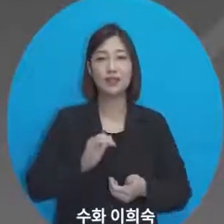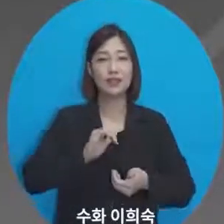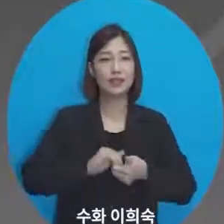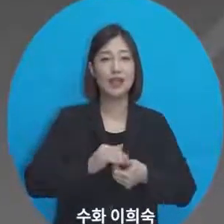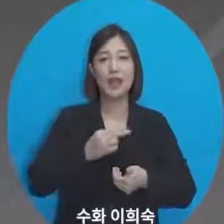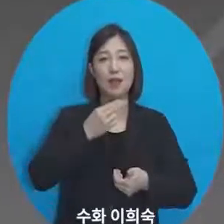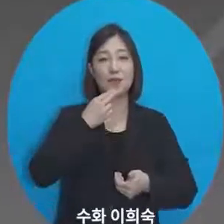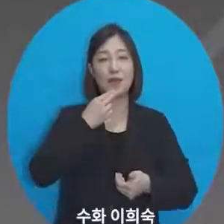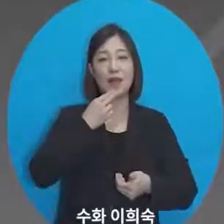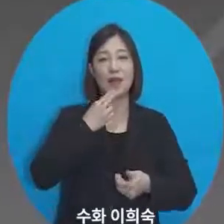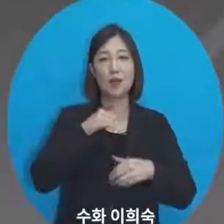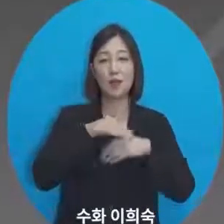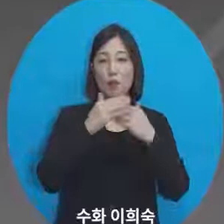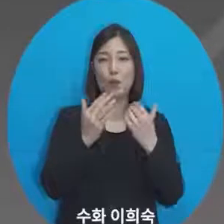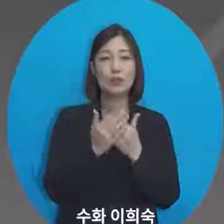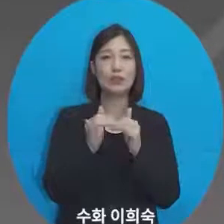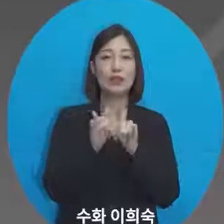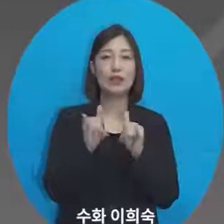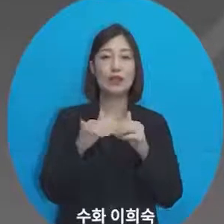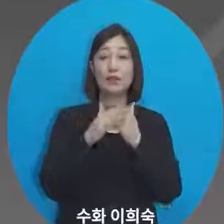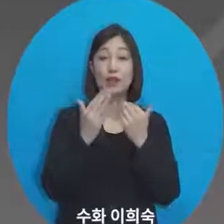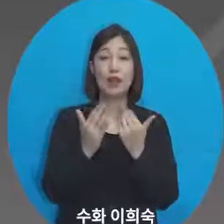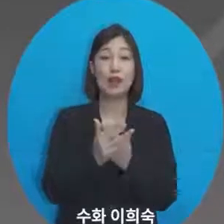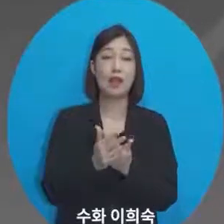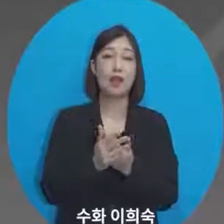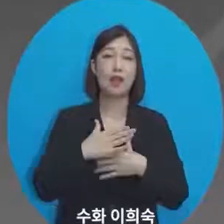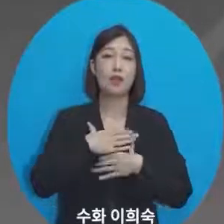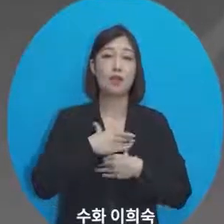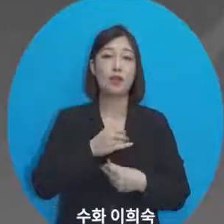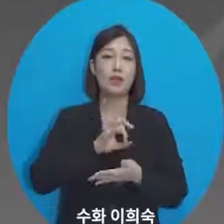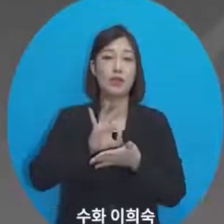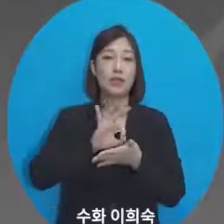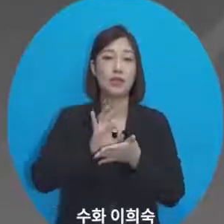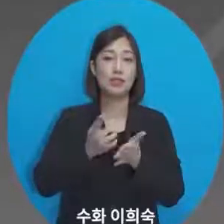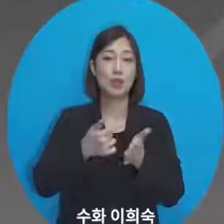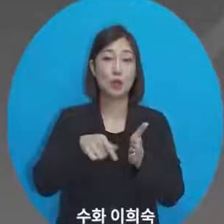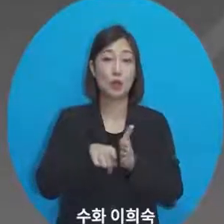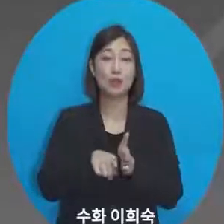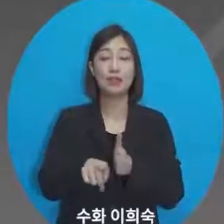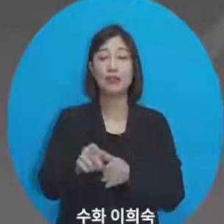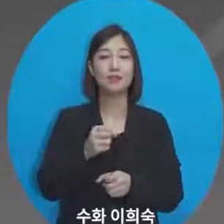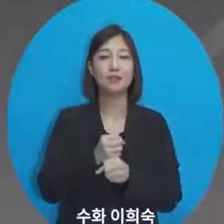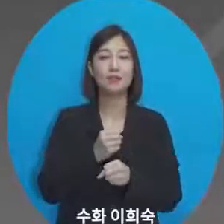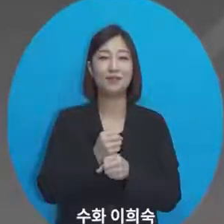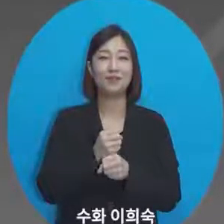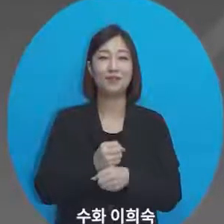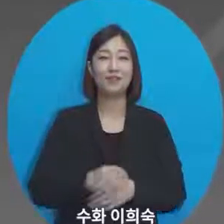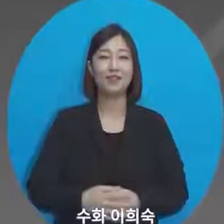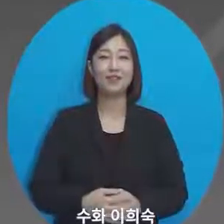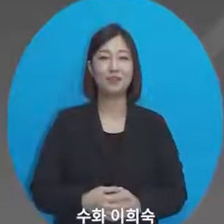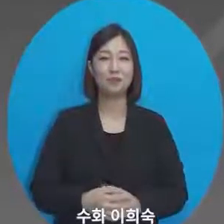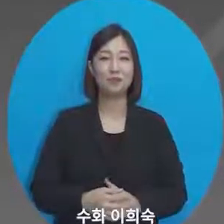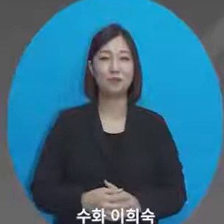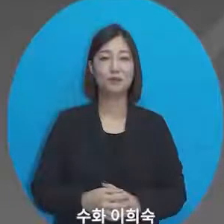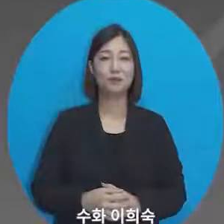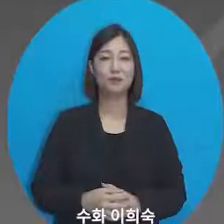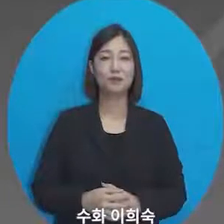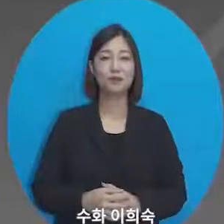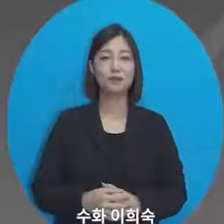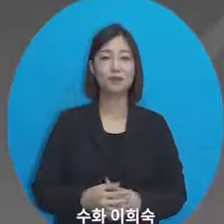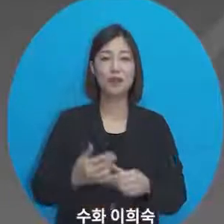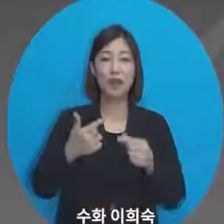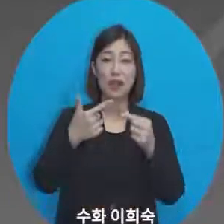않고 모두가 선택적으로 이용 가능한 그런 개찰구를 적용을 하고 있습니다.